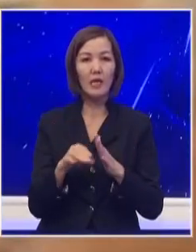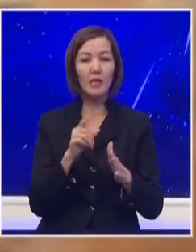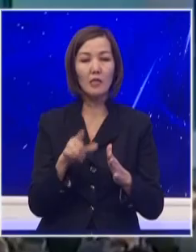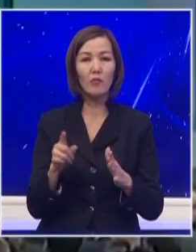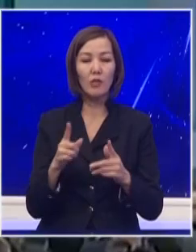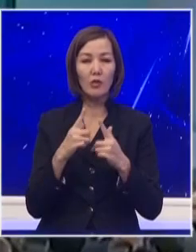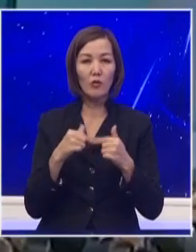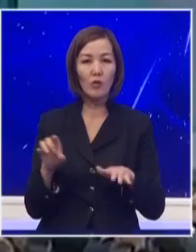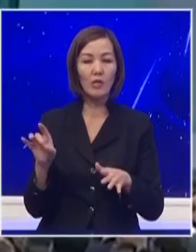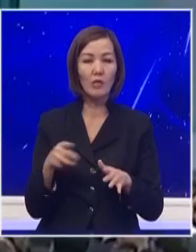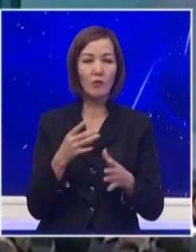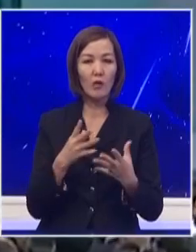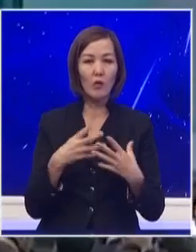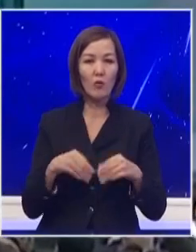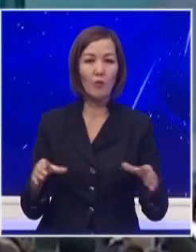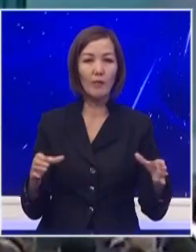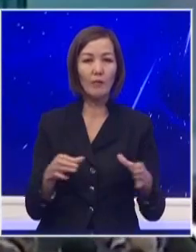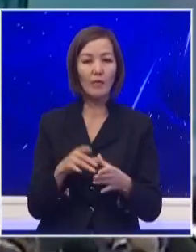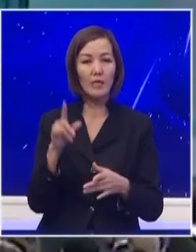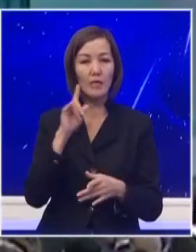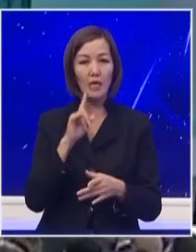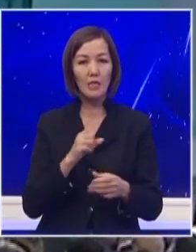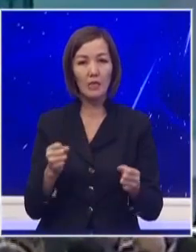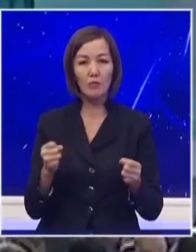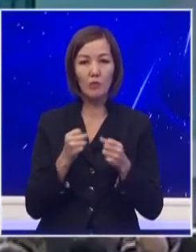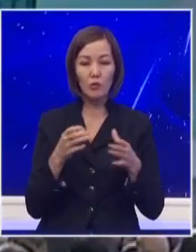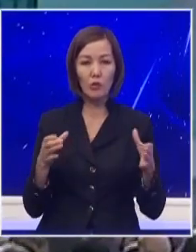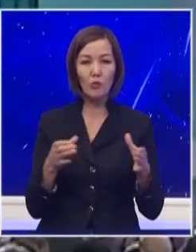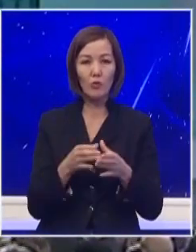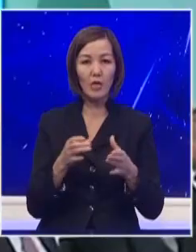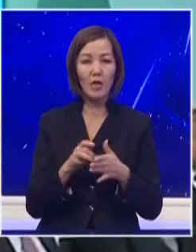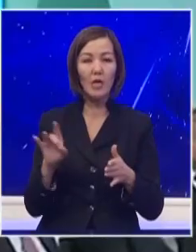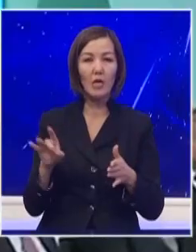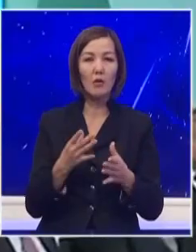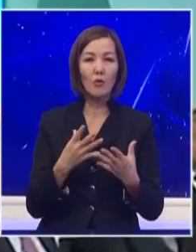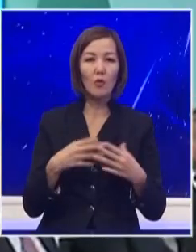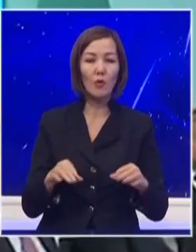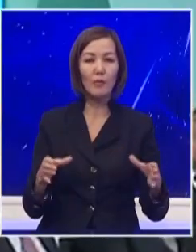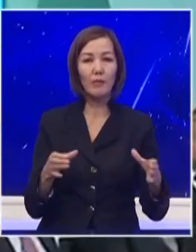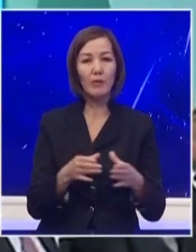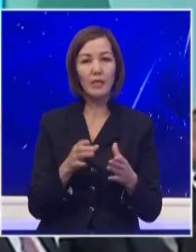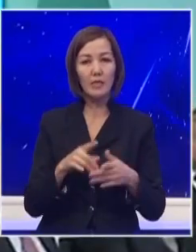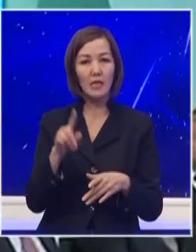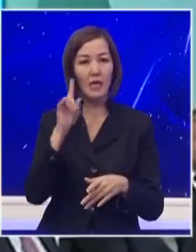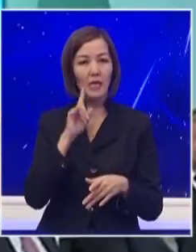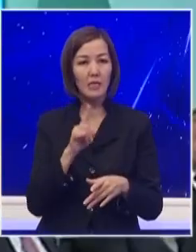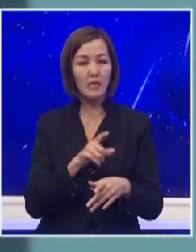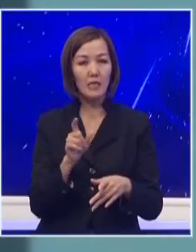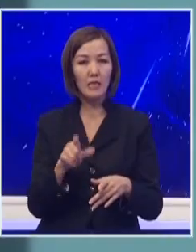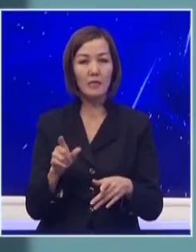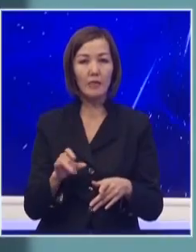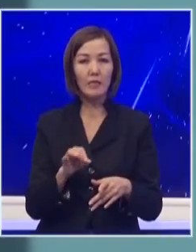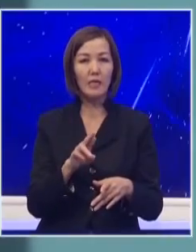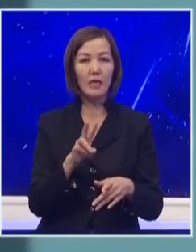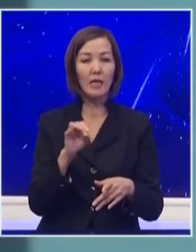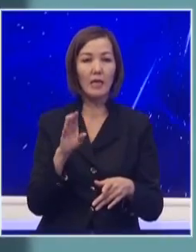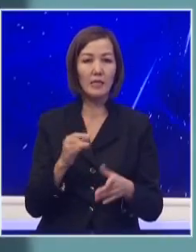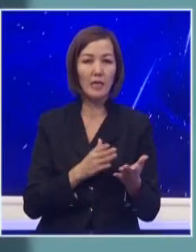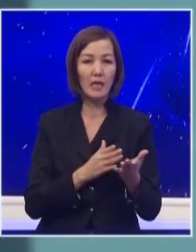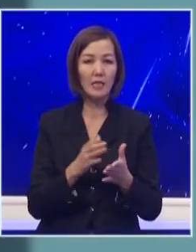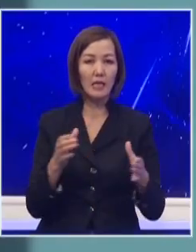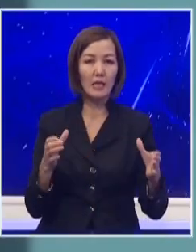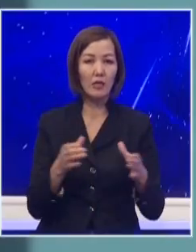Қасым-Жомарт Кемелұлы Тоқаевтың кандидатурасын ұсынды. Сонымен қатар Қазақстан халық партиясының Ақ жол партиясының кезектен тыс